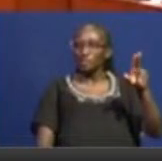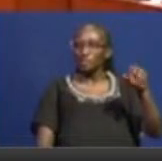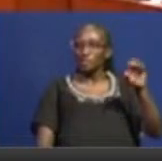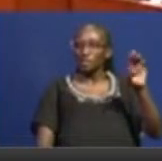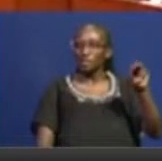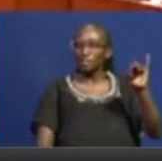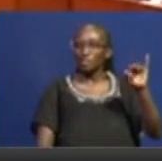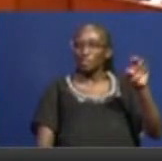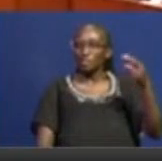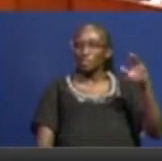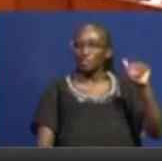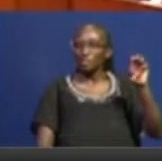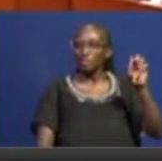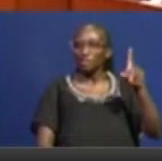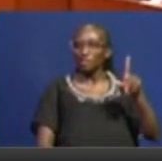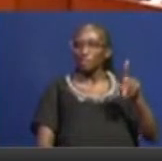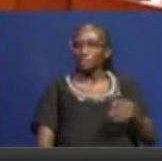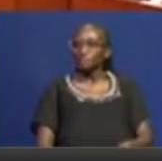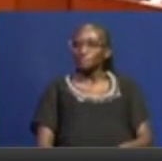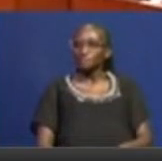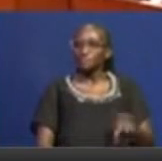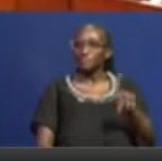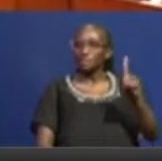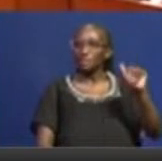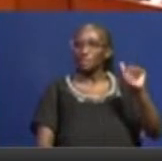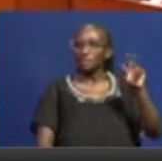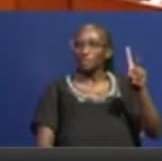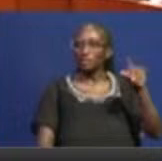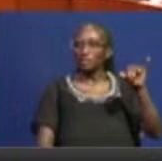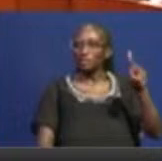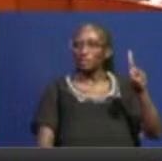Olkalau David Juguna Kiaraho.